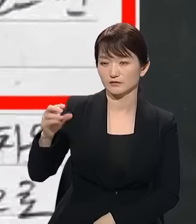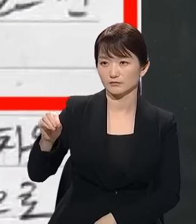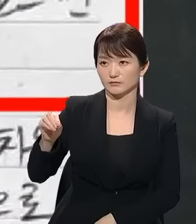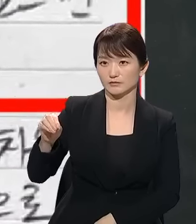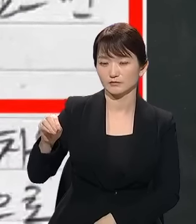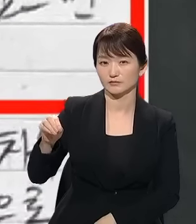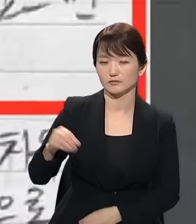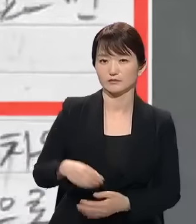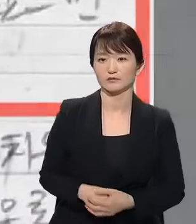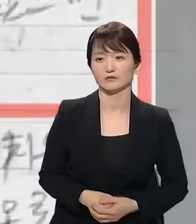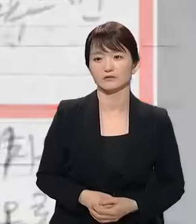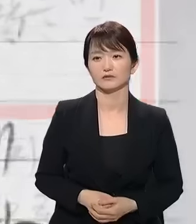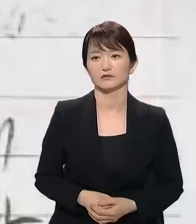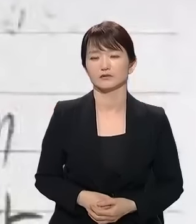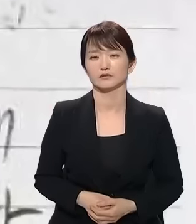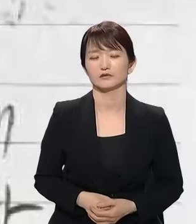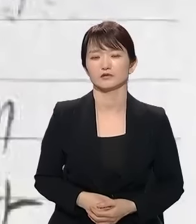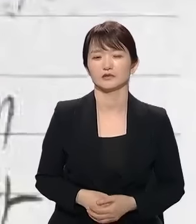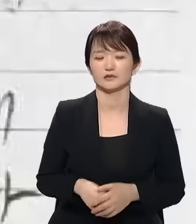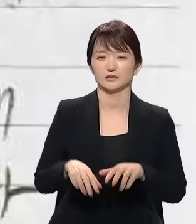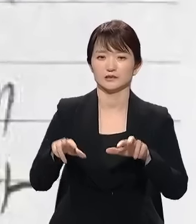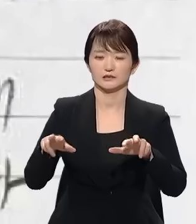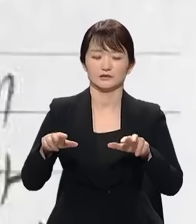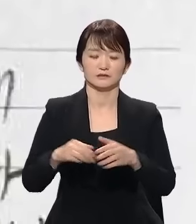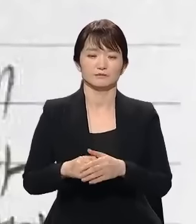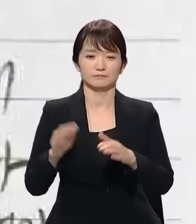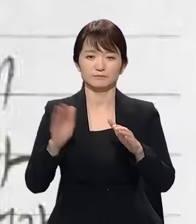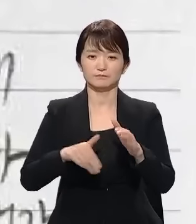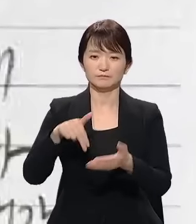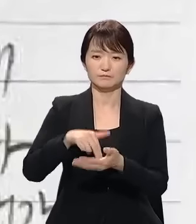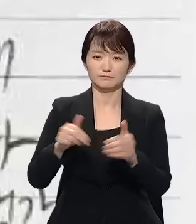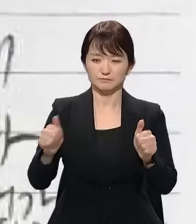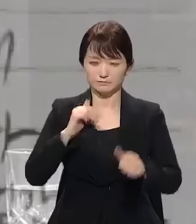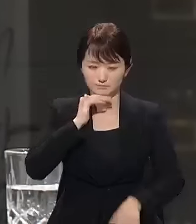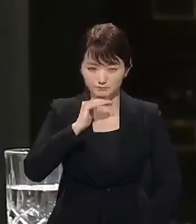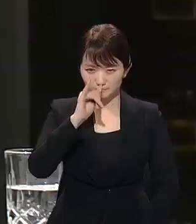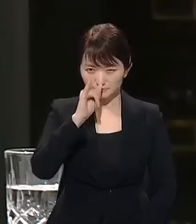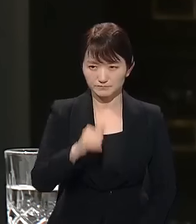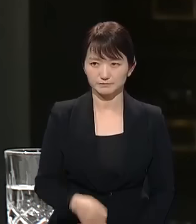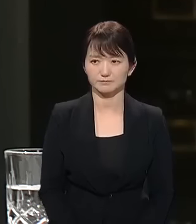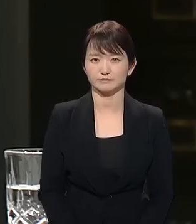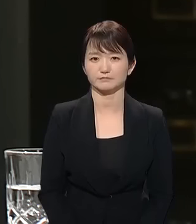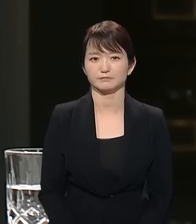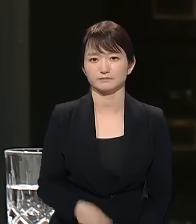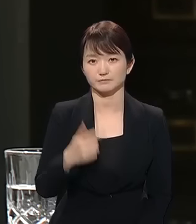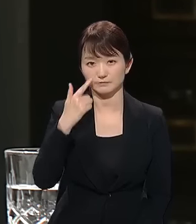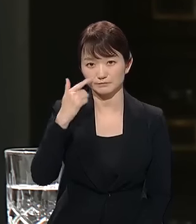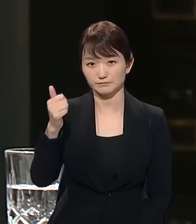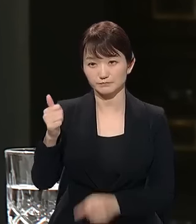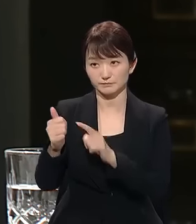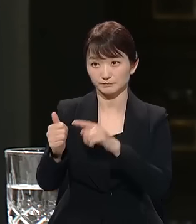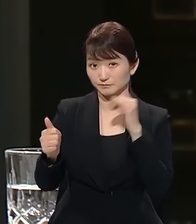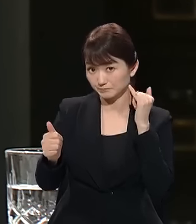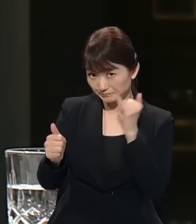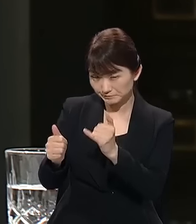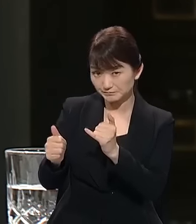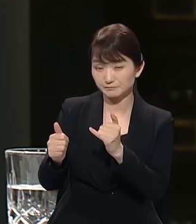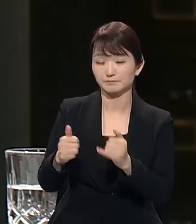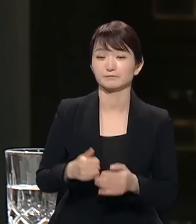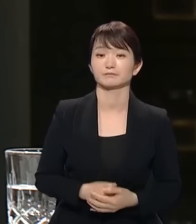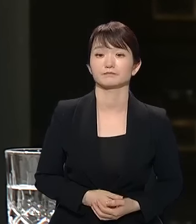이의제기라고 현재 정식 재판을 기다리고 있는 중이라고 합니다. 자, 저희가 이 아버지라는 사람한테 직접 연락을